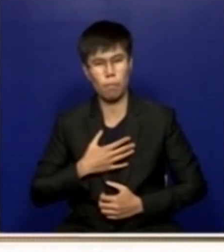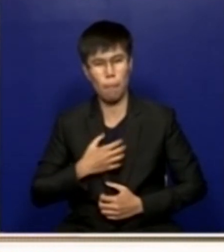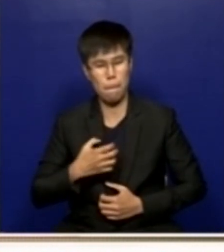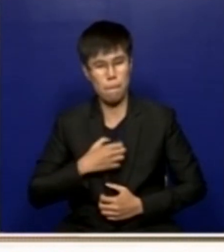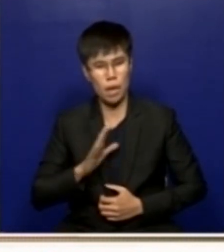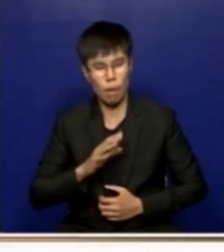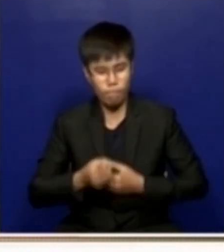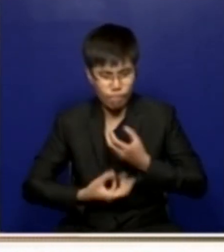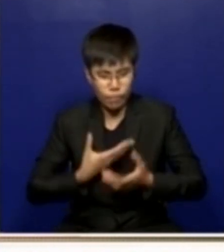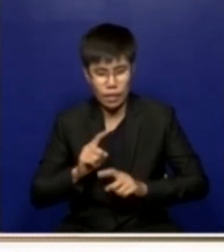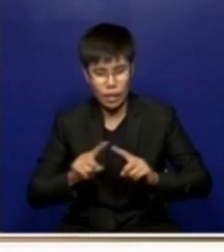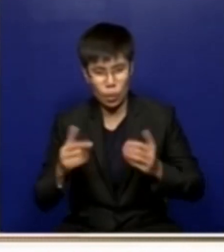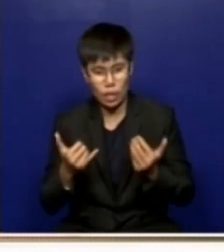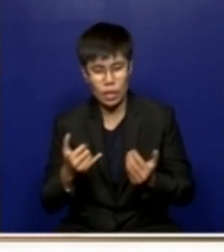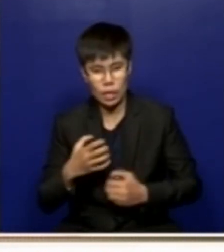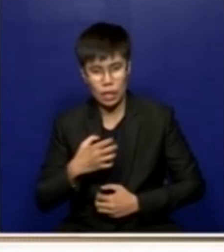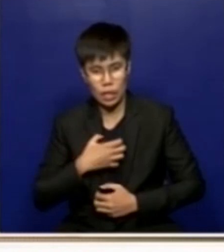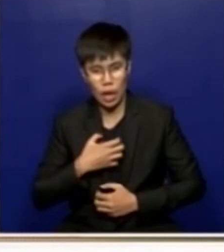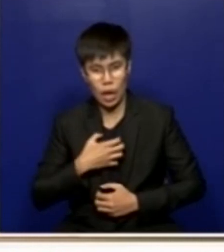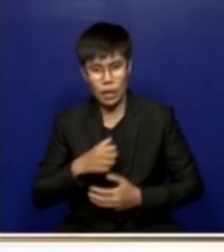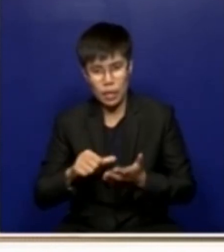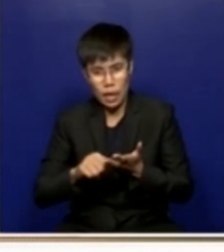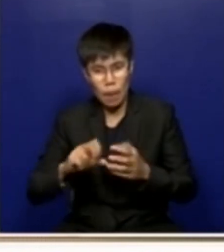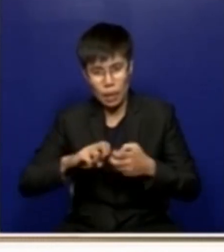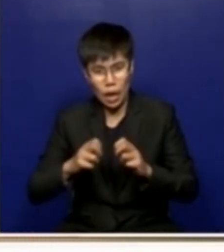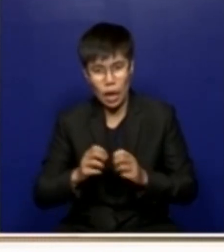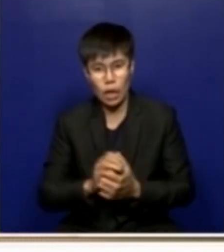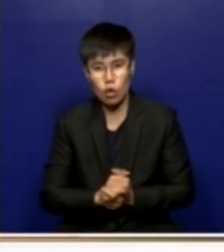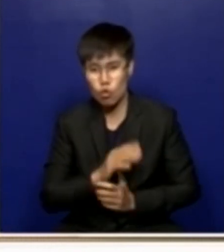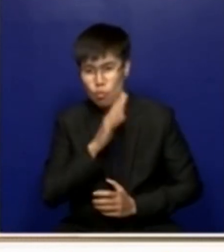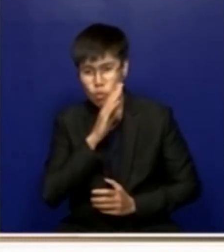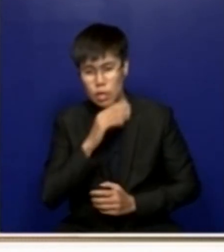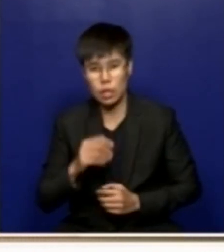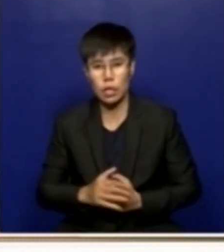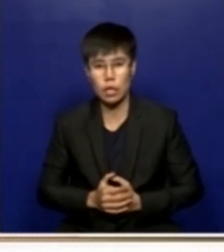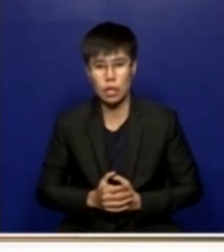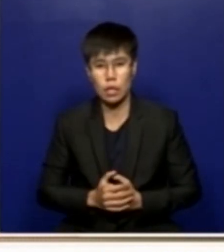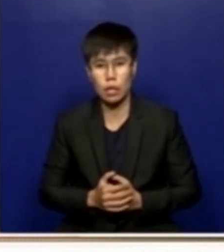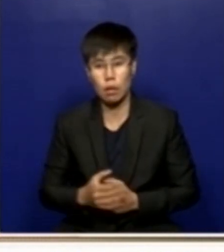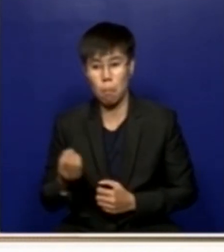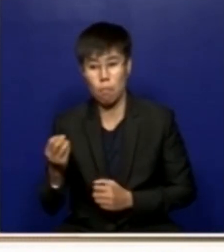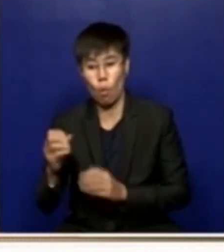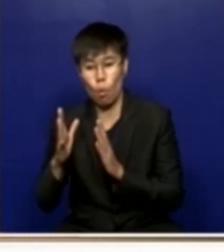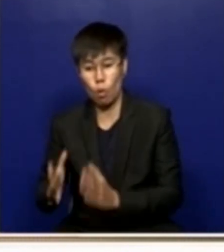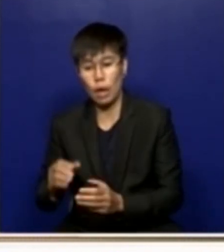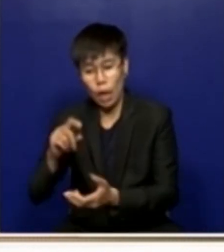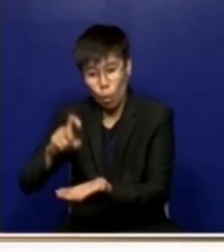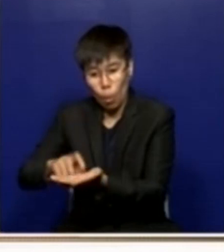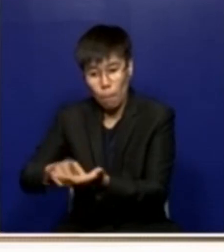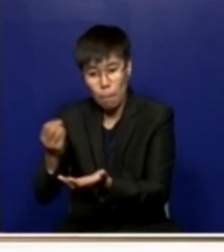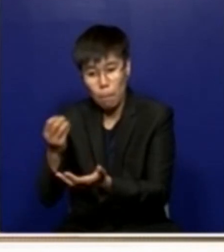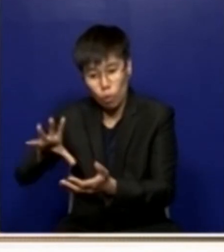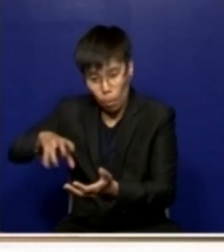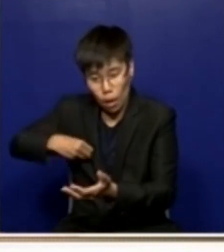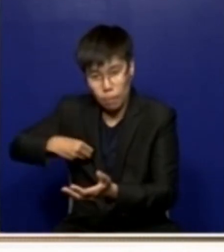พยายามหาทางออกเนี่ยถ้าเสียงข้างมาปิดกั้นอย่างนี้เนี่ยแต่พวกเราเสียงข้างน้อยก็มีความจำเป็นครับขอตรวจสอบ